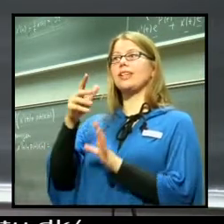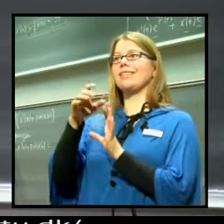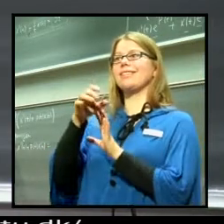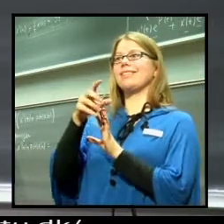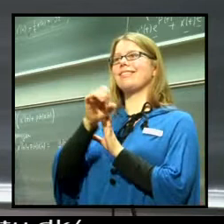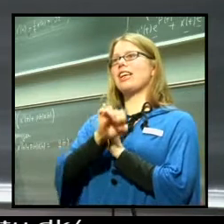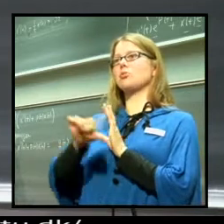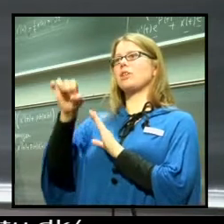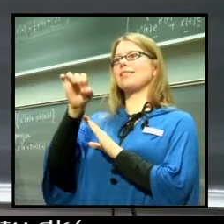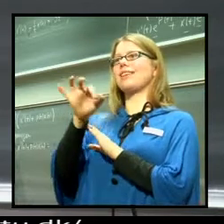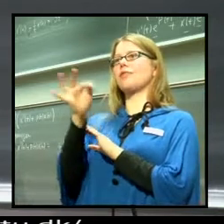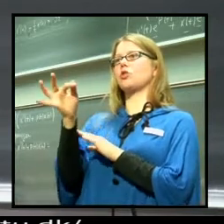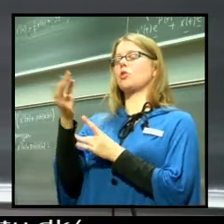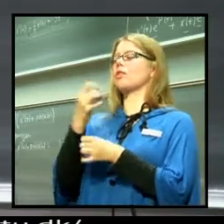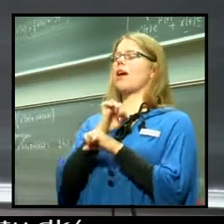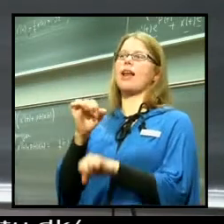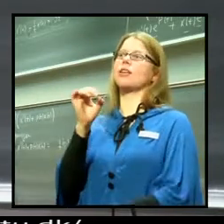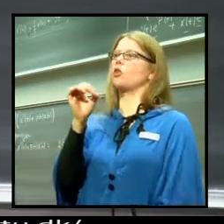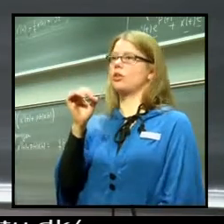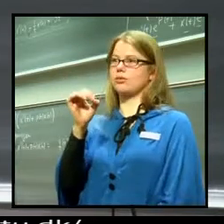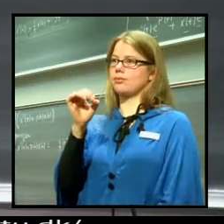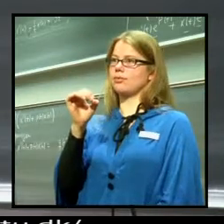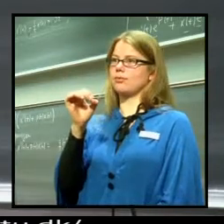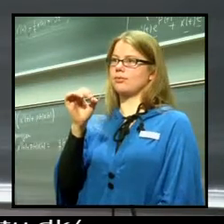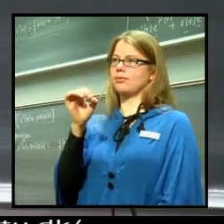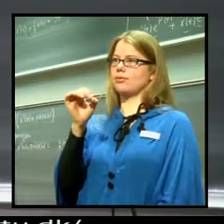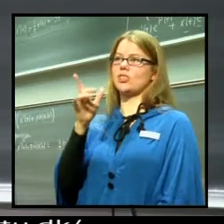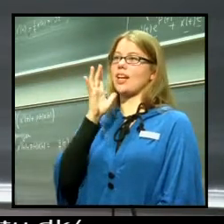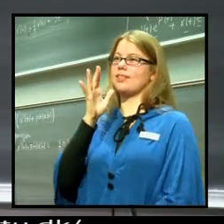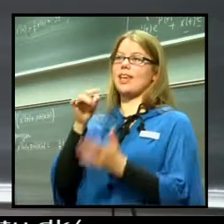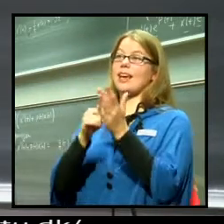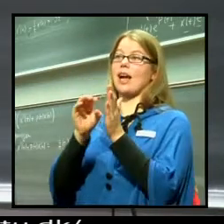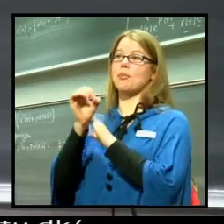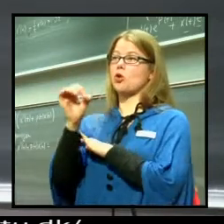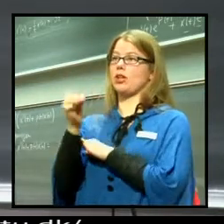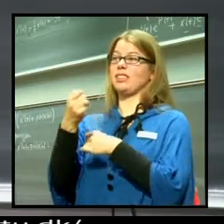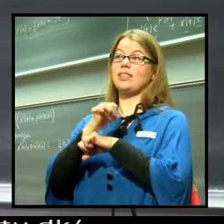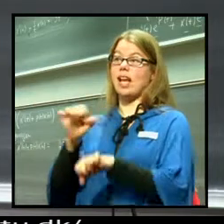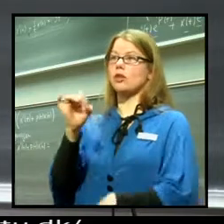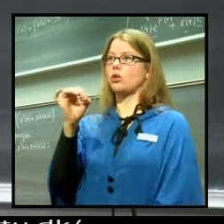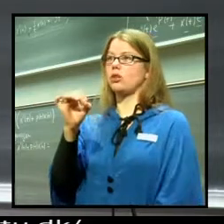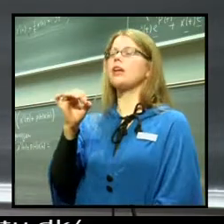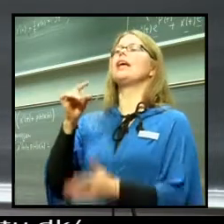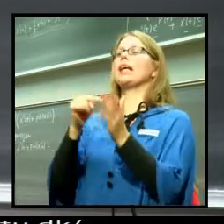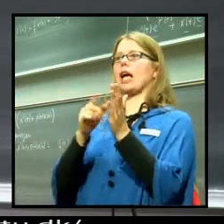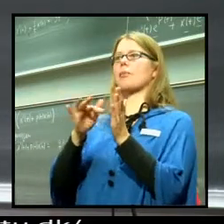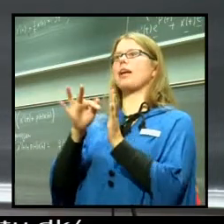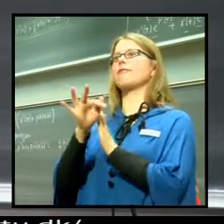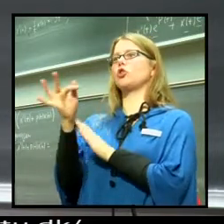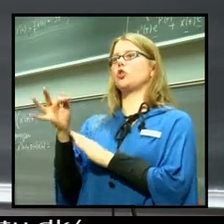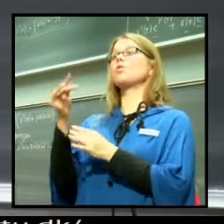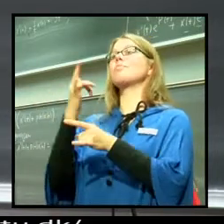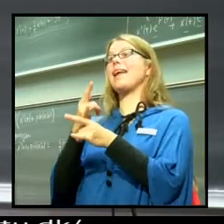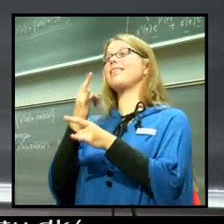er aldrig 0. Så jeg kan ikke komme til at gange med 0. Jeg ganger med en funktion, som altid